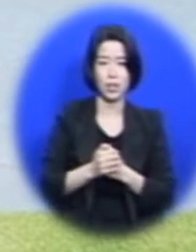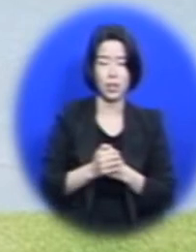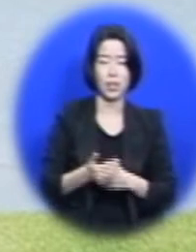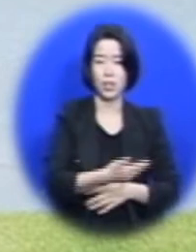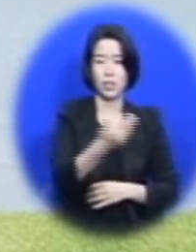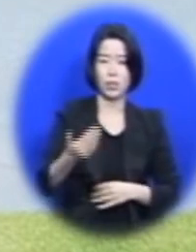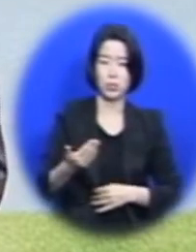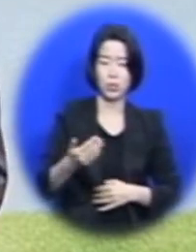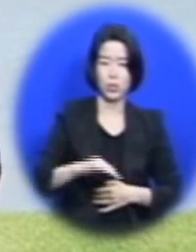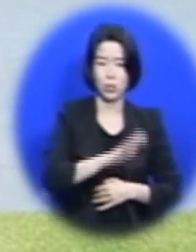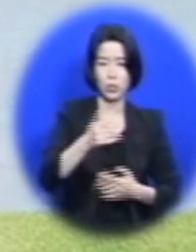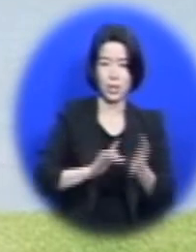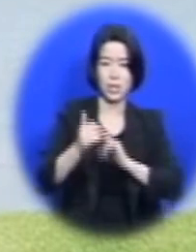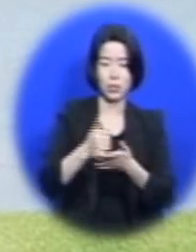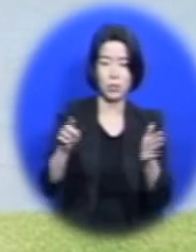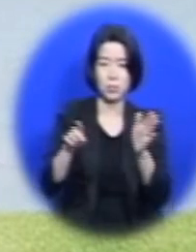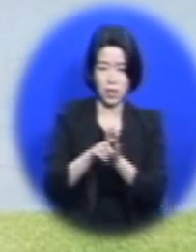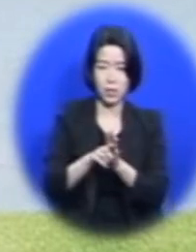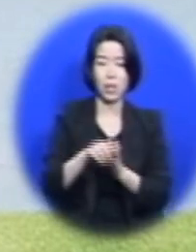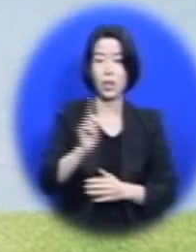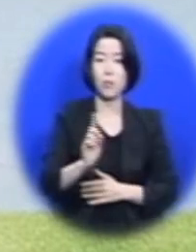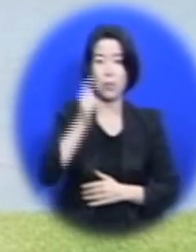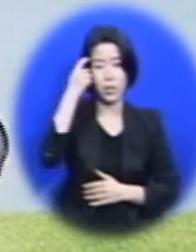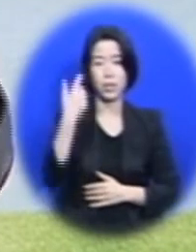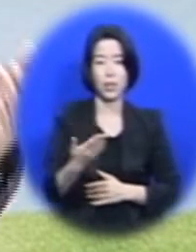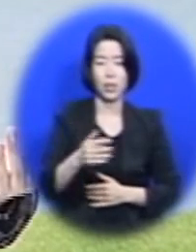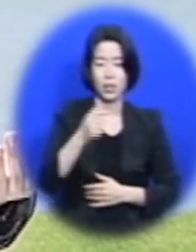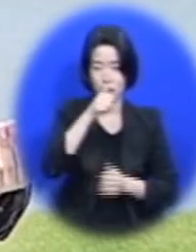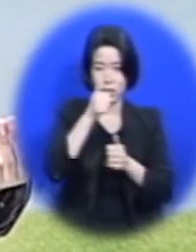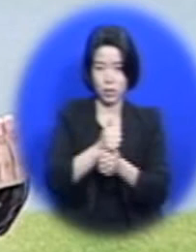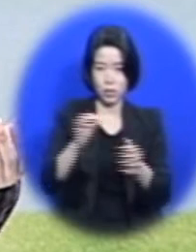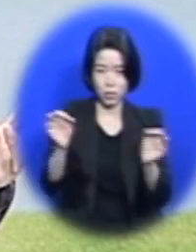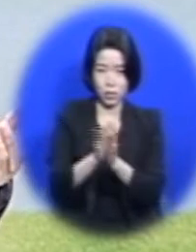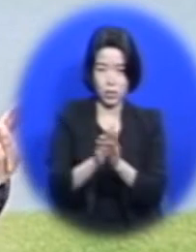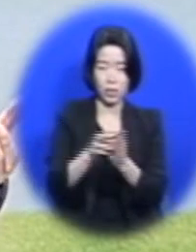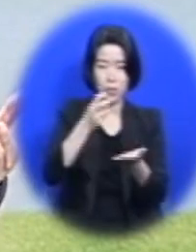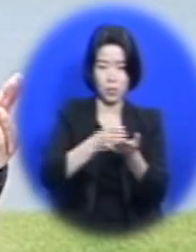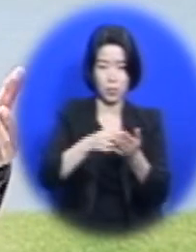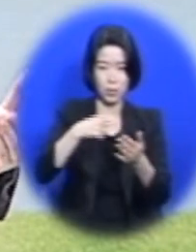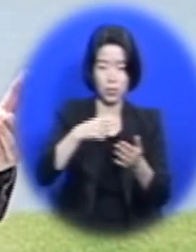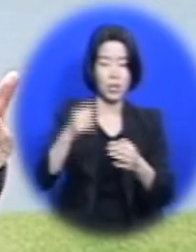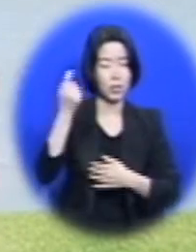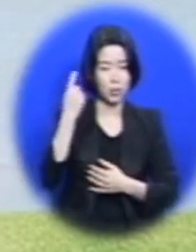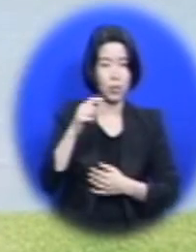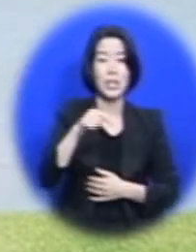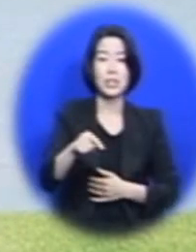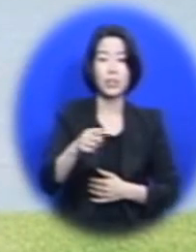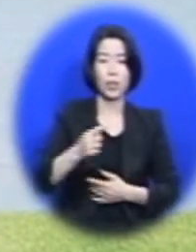여러분, 우리가 예수님을 믿는다는 게 뭐지요? 속죄의 교리에 대해서 듣고, 그리고 내가